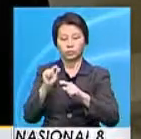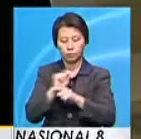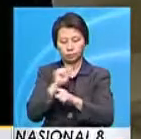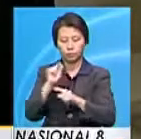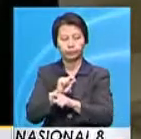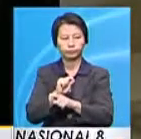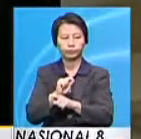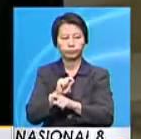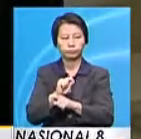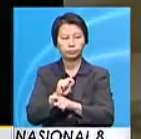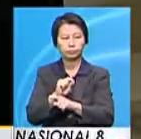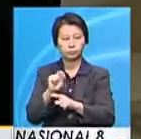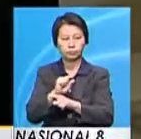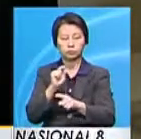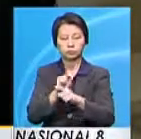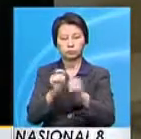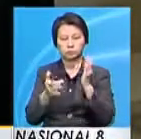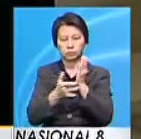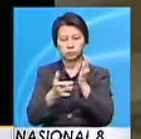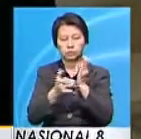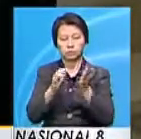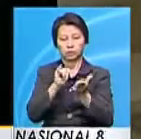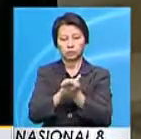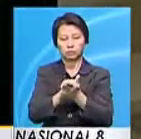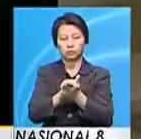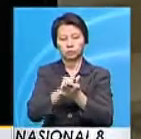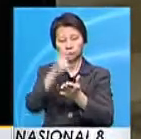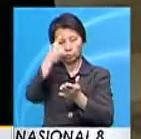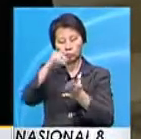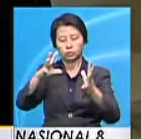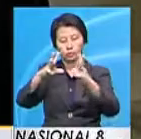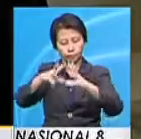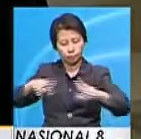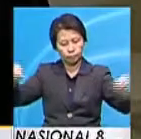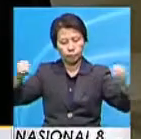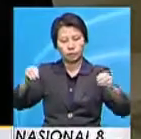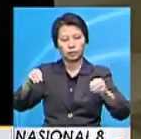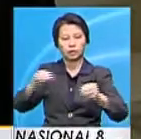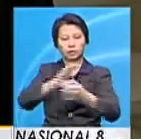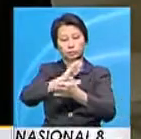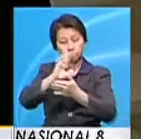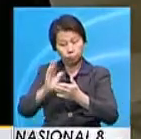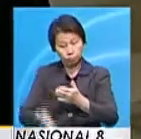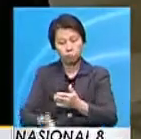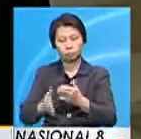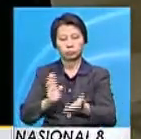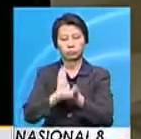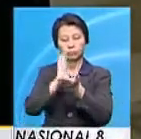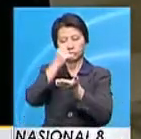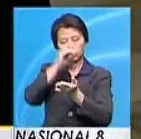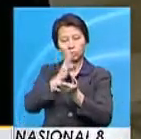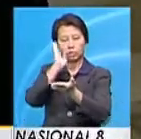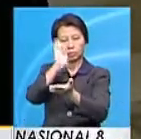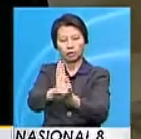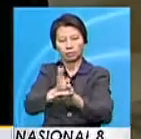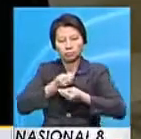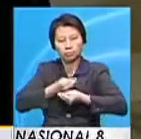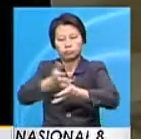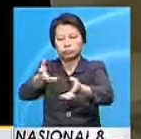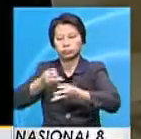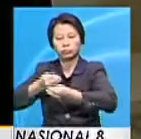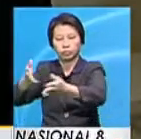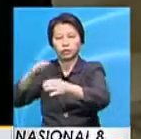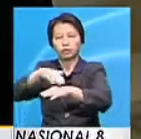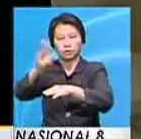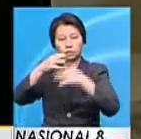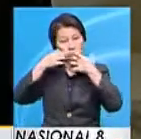menggunakan teknologi tersebut sebagai penyelesaian untuk membantu ke arah delivery yang